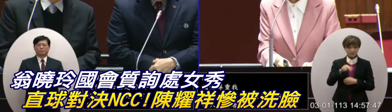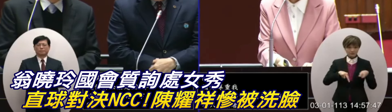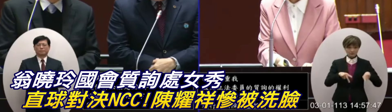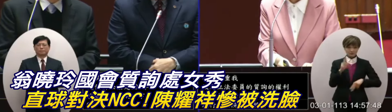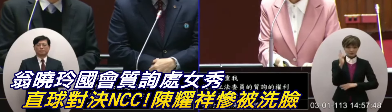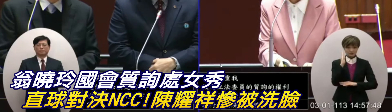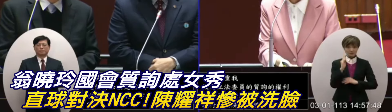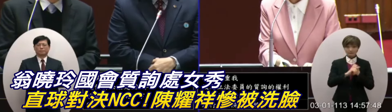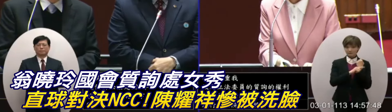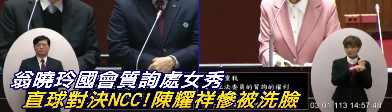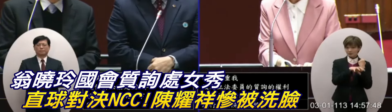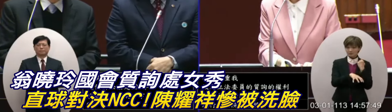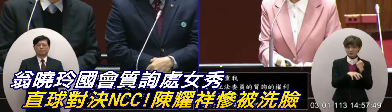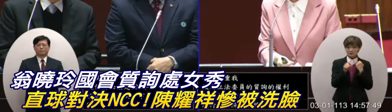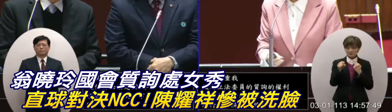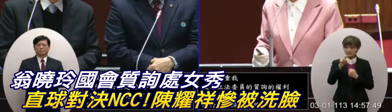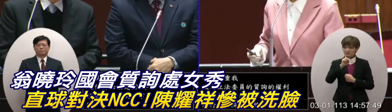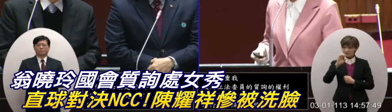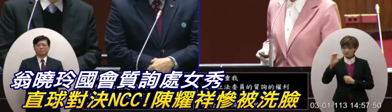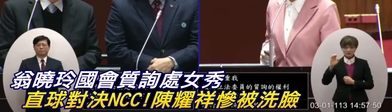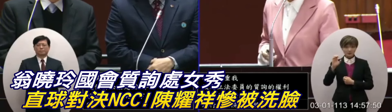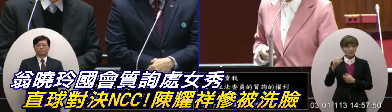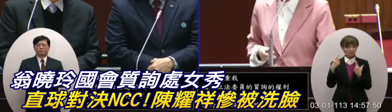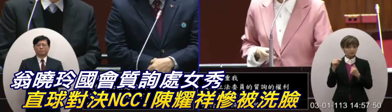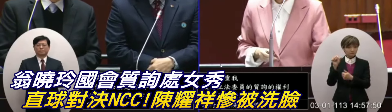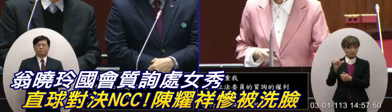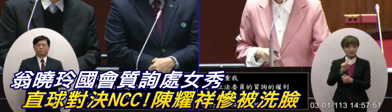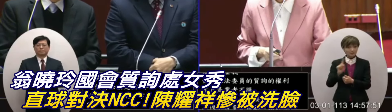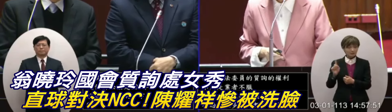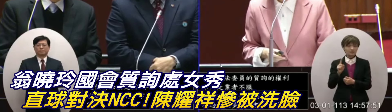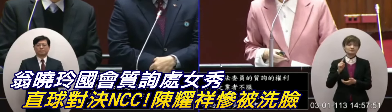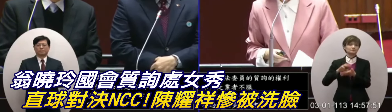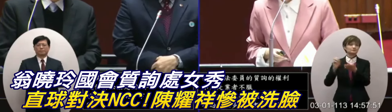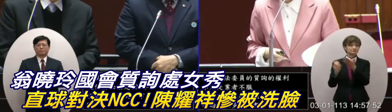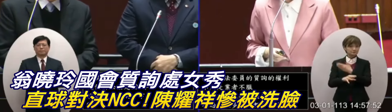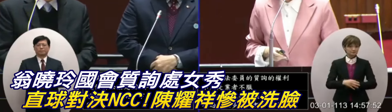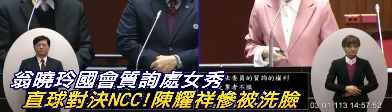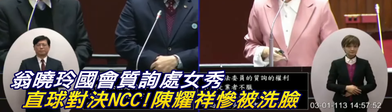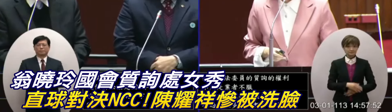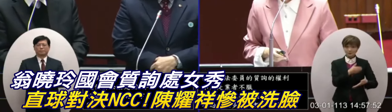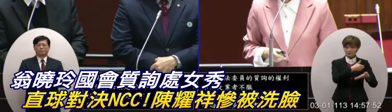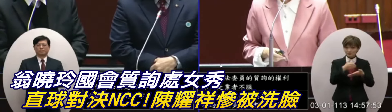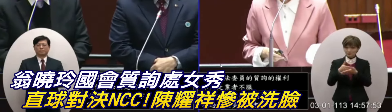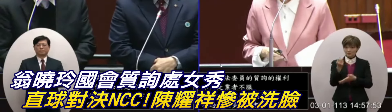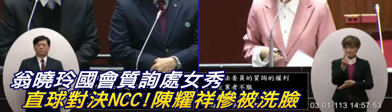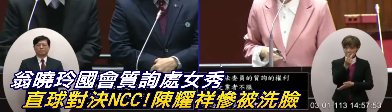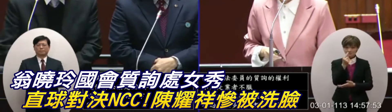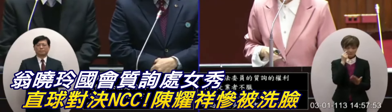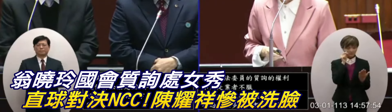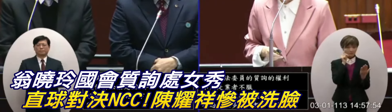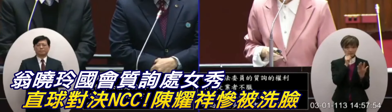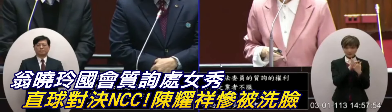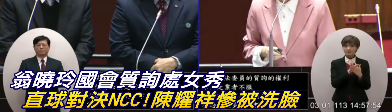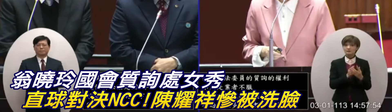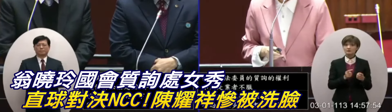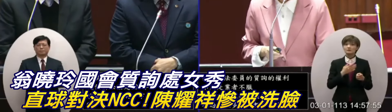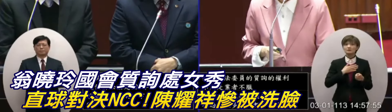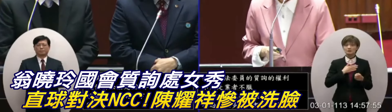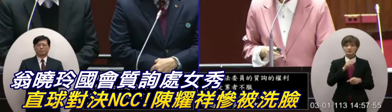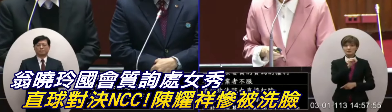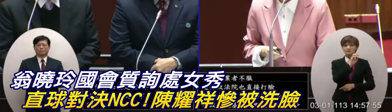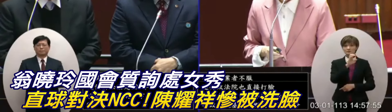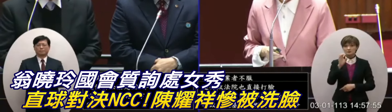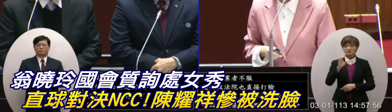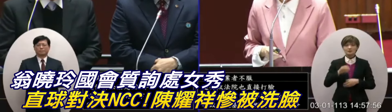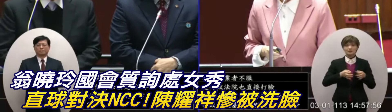销 NCC 的原处分，所以从上下这两张图里面我可以看得到，就是说大家知道 NCC 的这个经理的绩